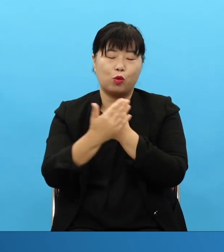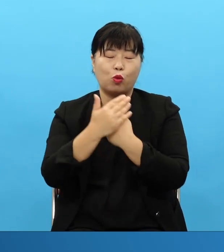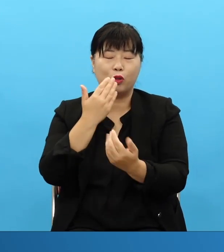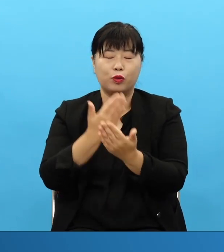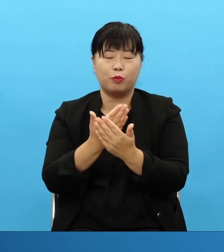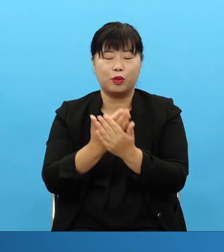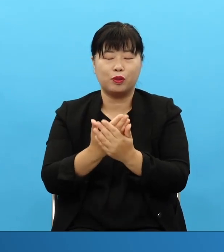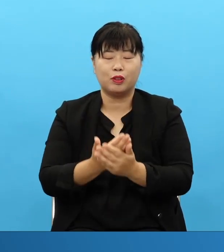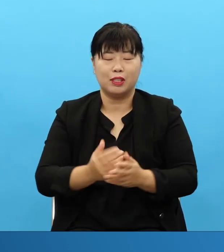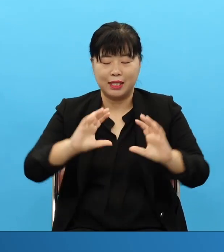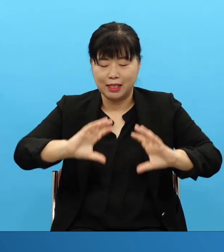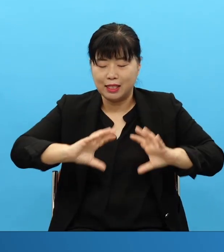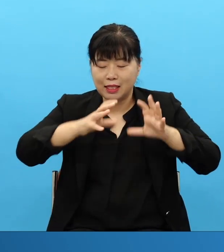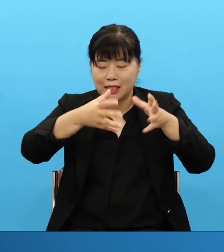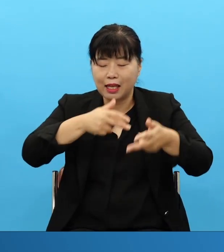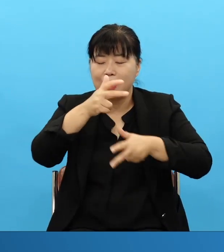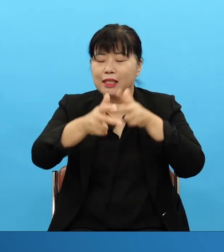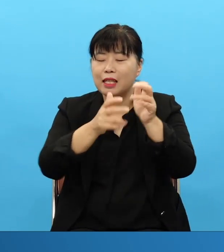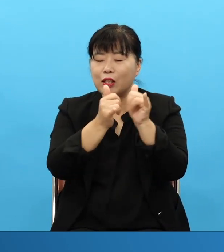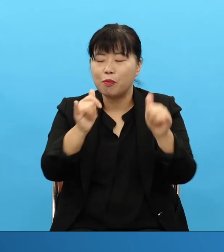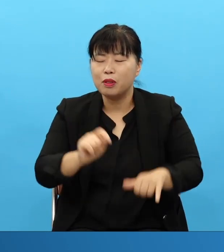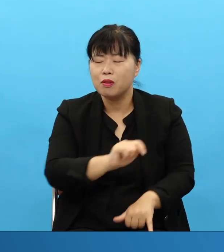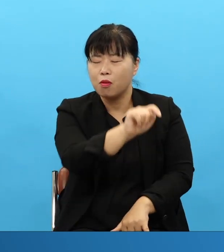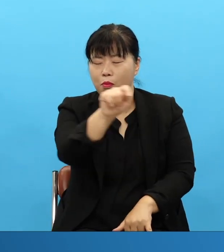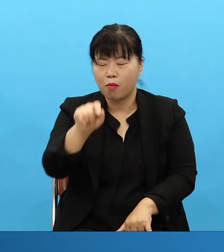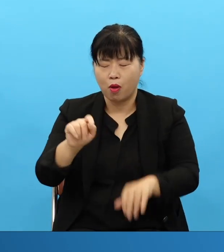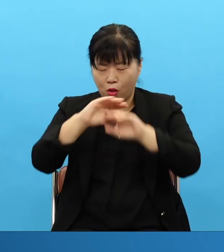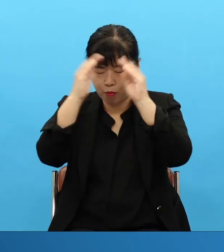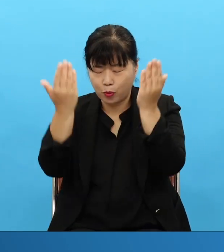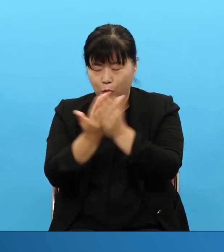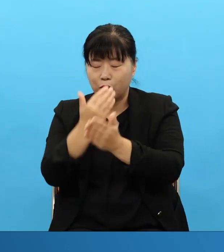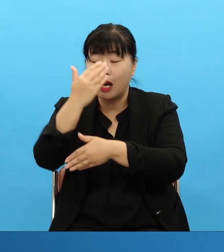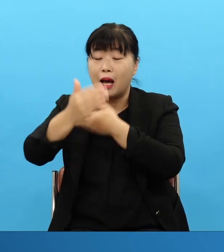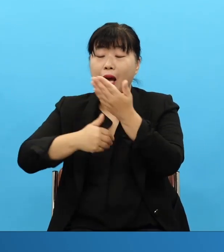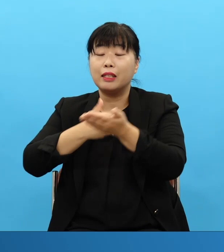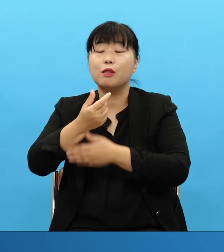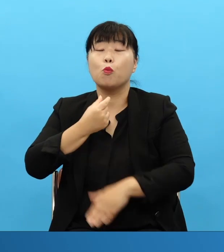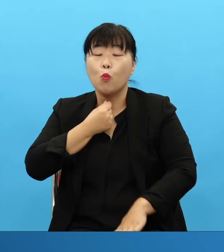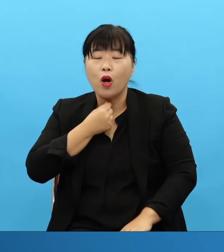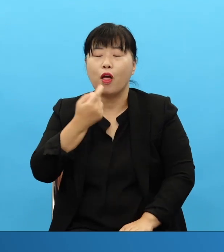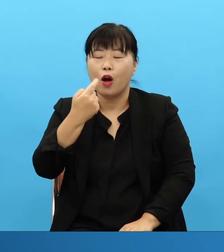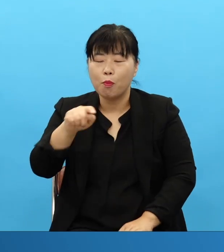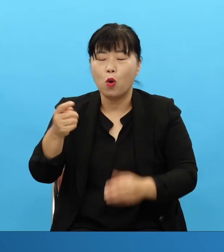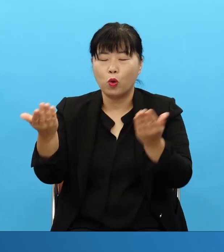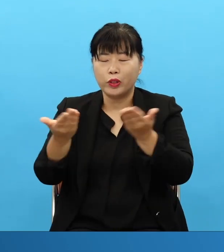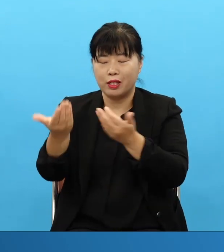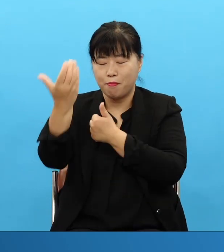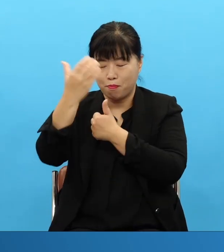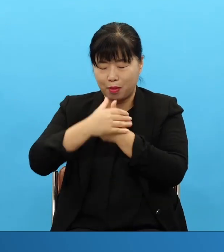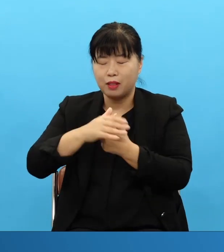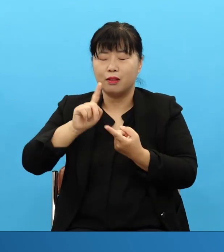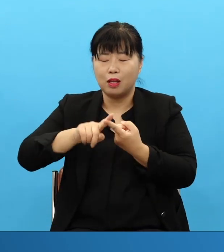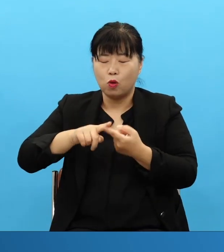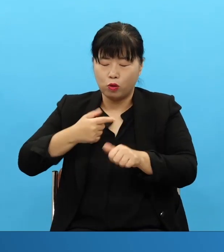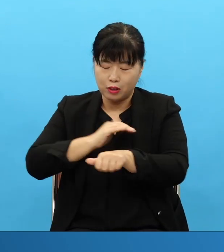산업 현장에서 하나님이 주시는 일, 하나님이 원하시는 대로 일하게 하여